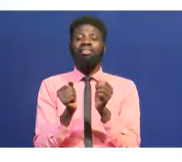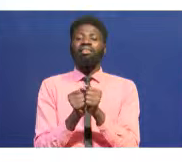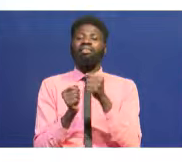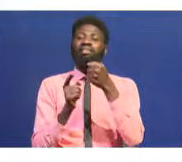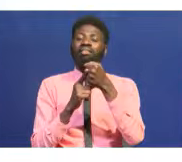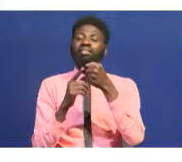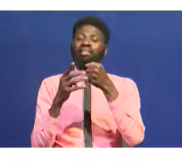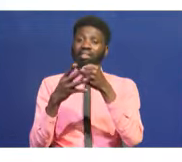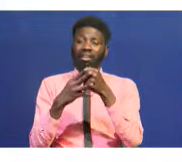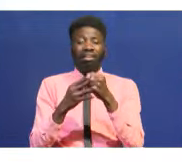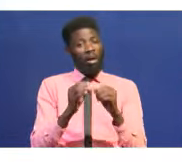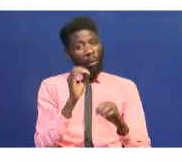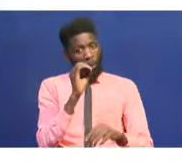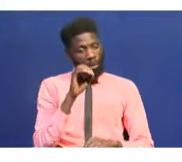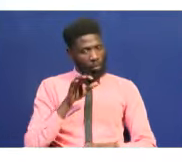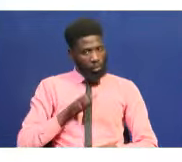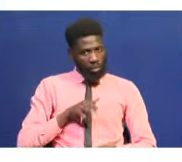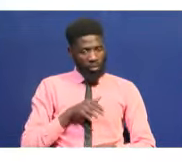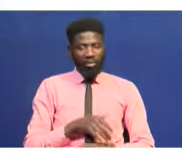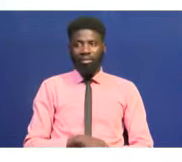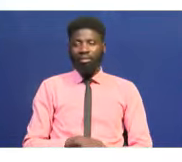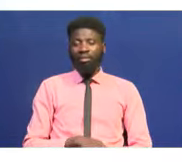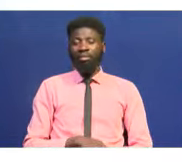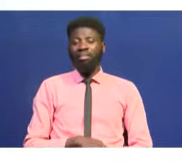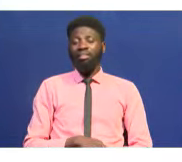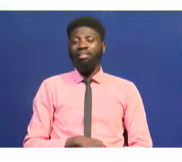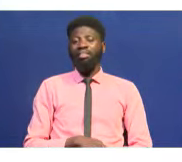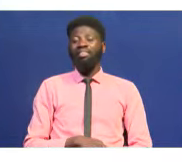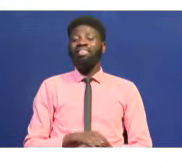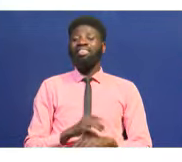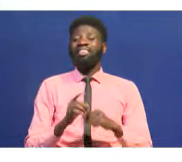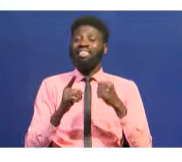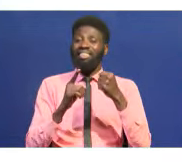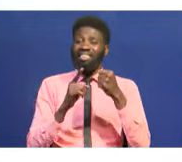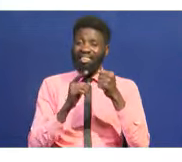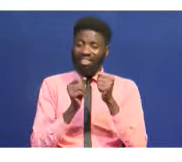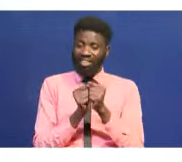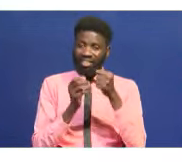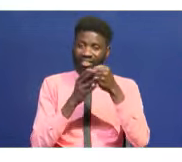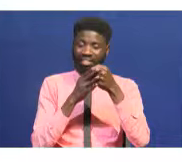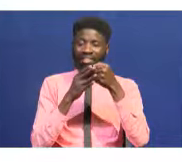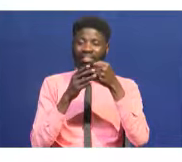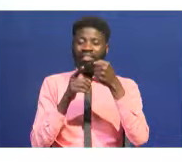one. And it's nominated, actually, it was not elected.